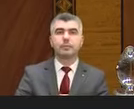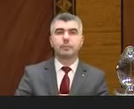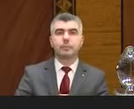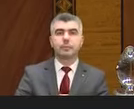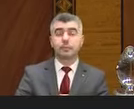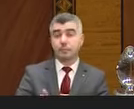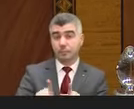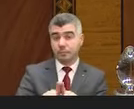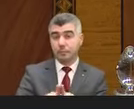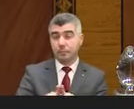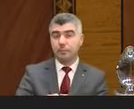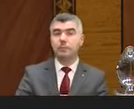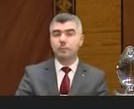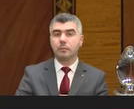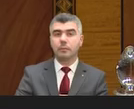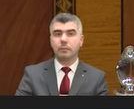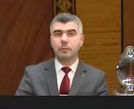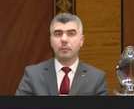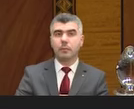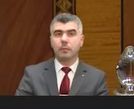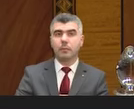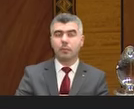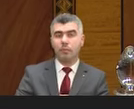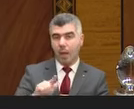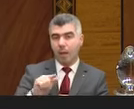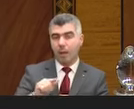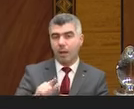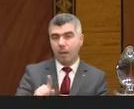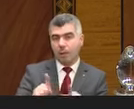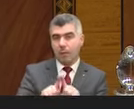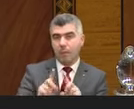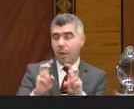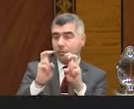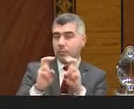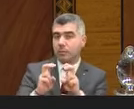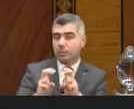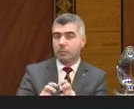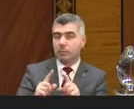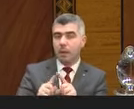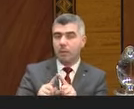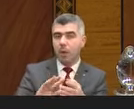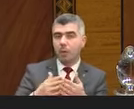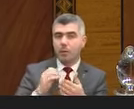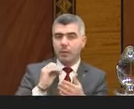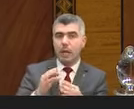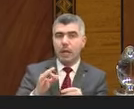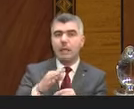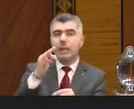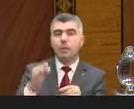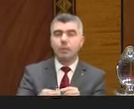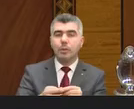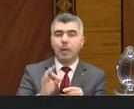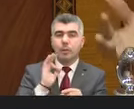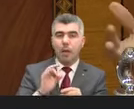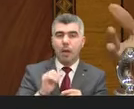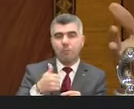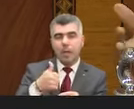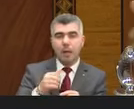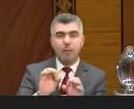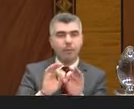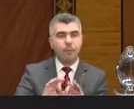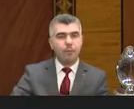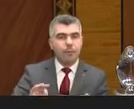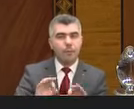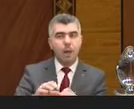فهذا الشيء أثر على واحد التأثير سلبي على أداء سلاسل الإنتاج والنجاعة ديالها، لا في المناطق